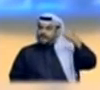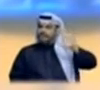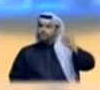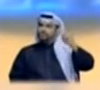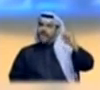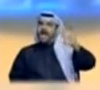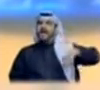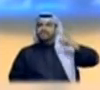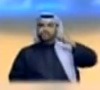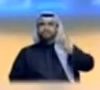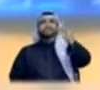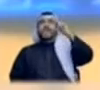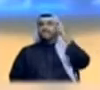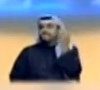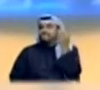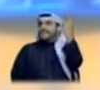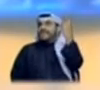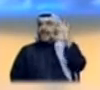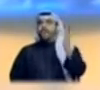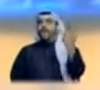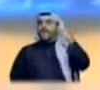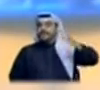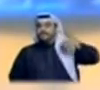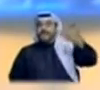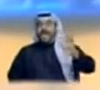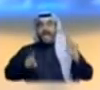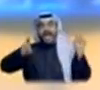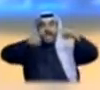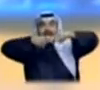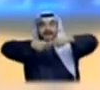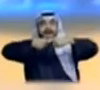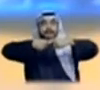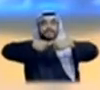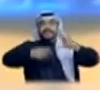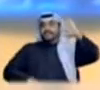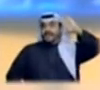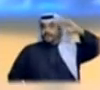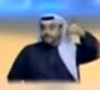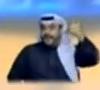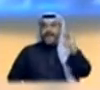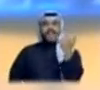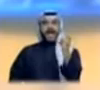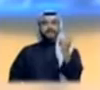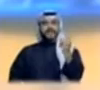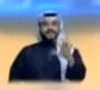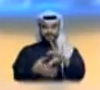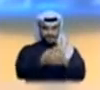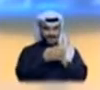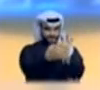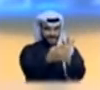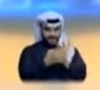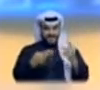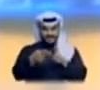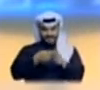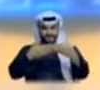رابطة المرأة العربية الكفيفة ويكون مقرها في الكويت. حديث الوزيرة جاء خلال رعايتها افتتاح الملتقى